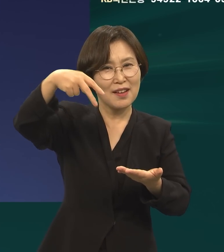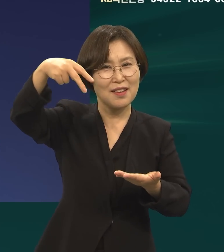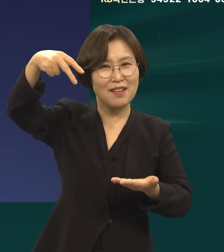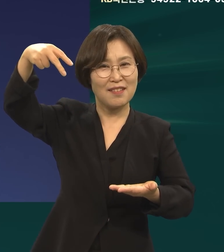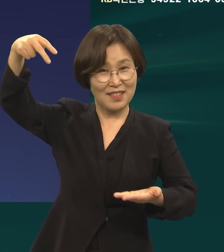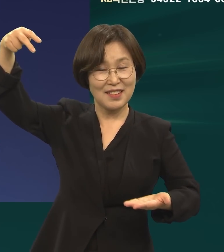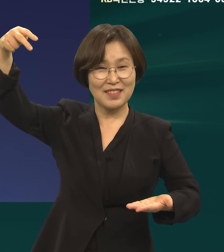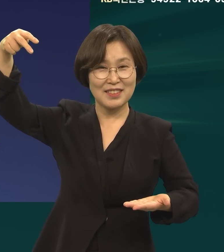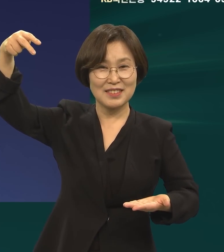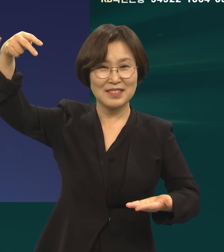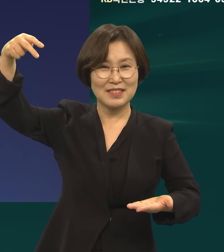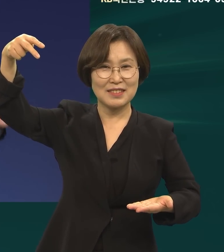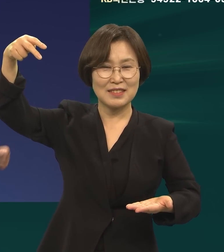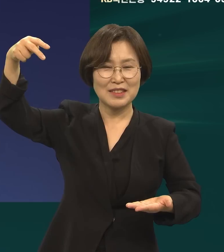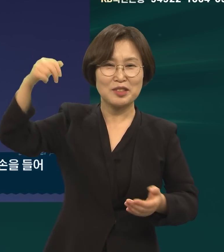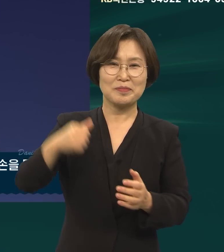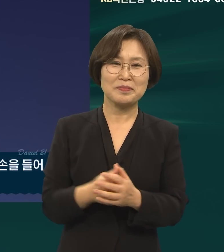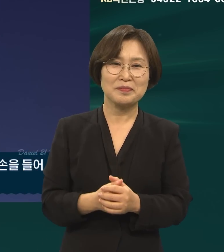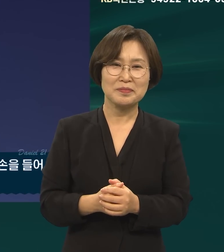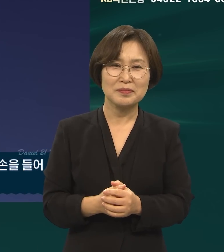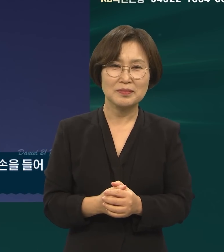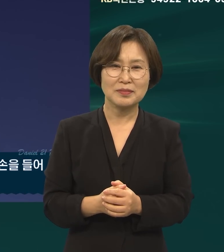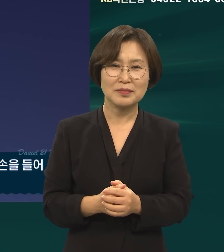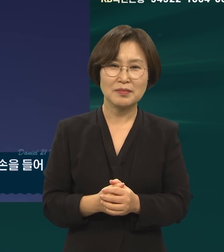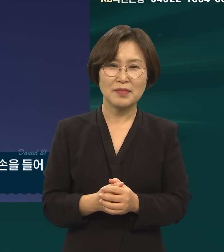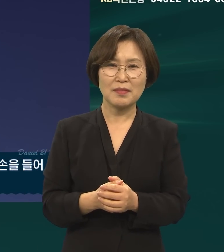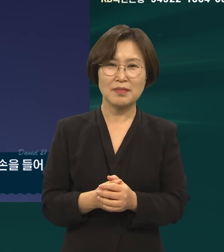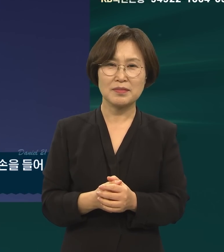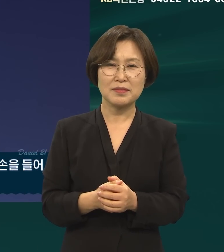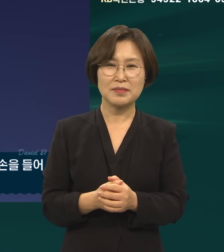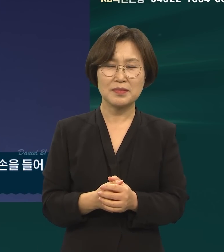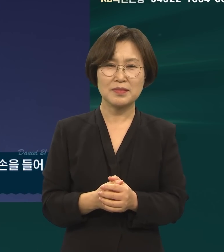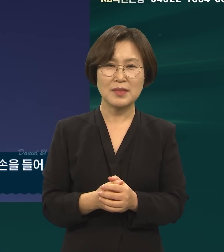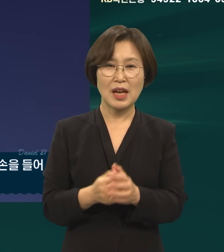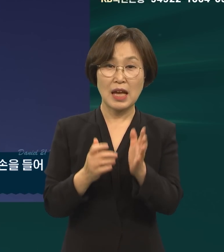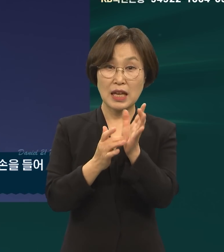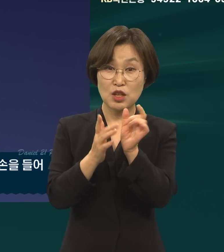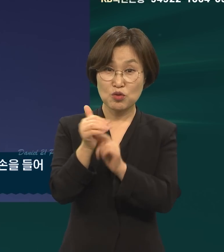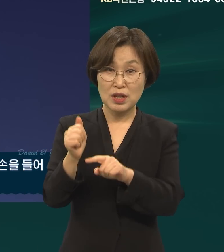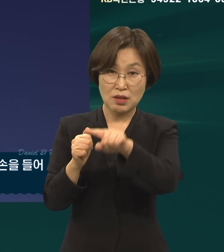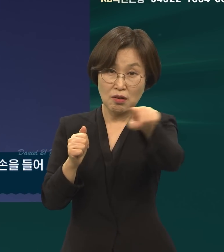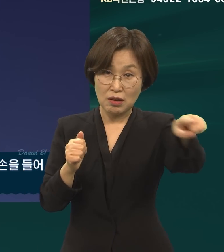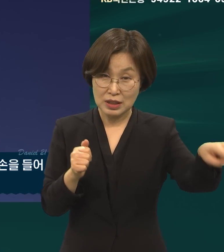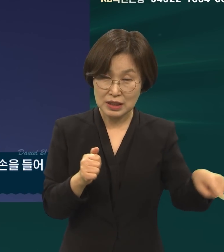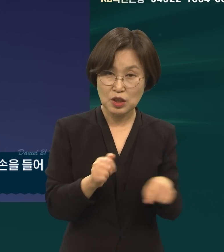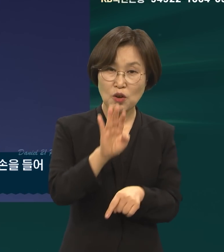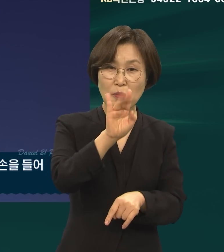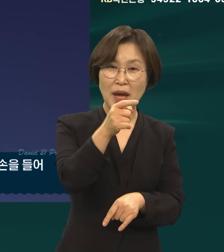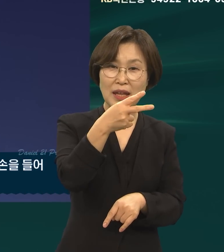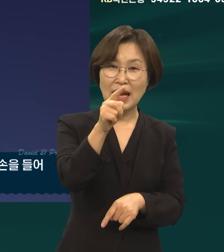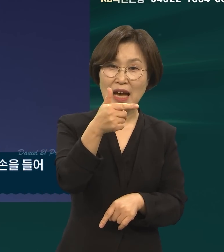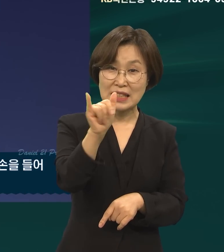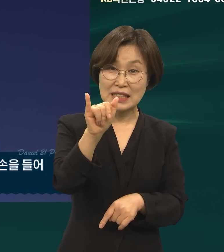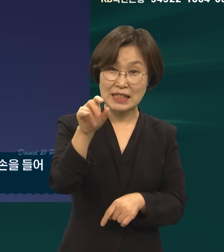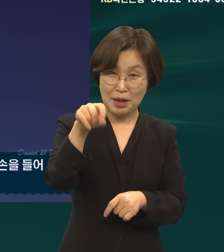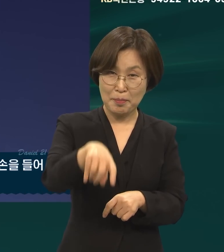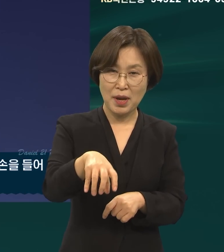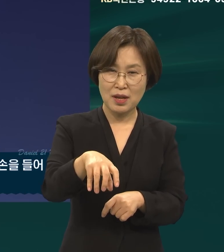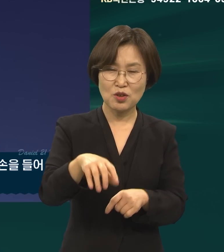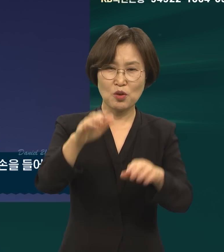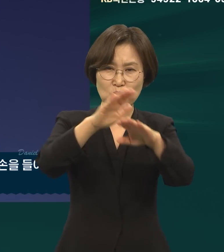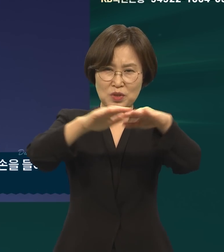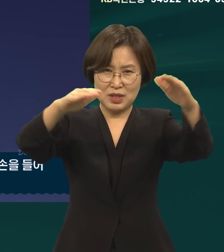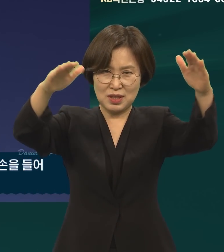승천하십니다. 보겠습니다. 50절 제가 읽어드릴게요. 예수께서 그들을 데리고 베다니 앞까지 나가사 손을 들어